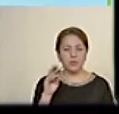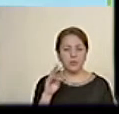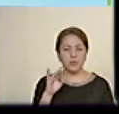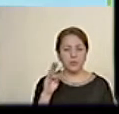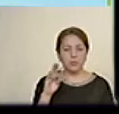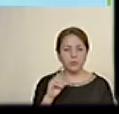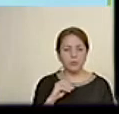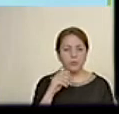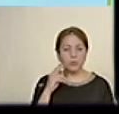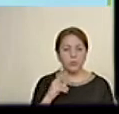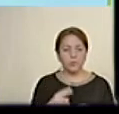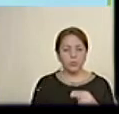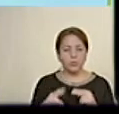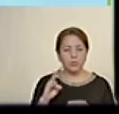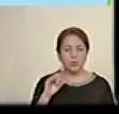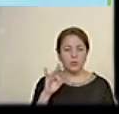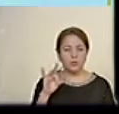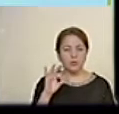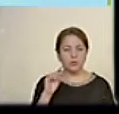Уронить нарочно.